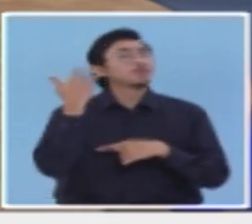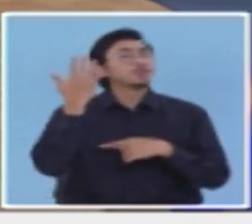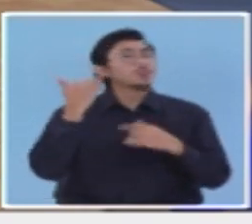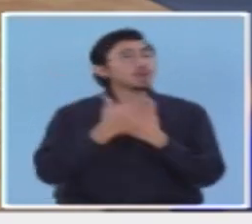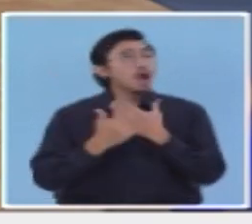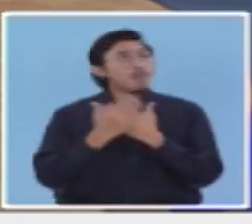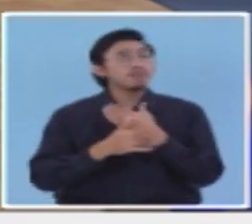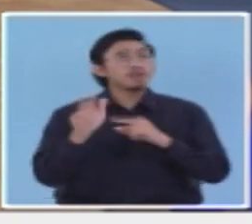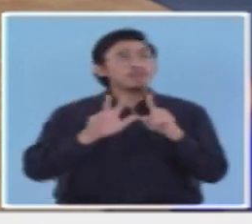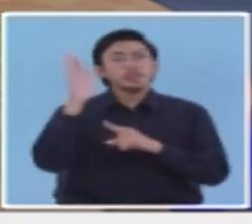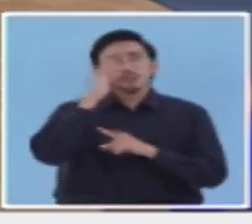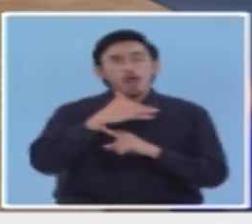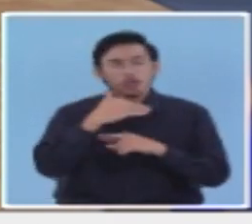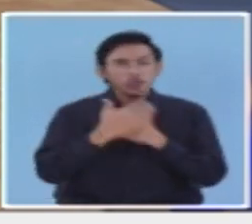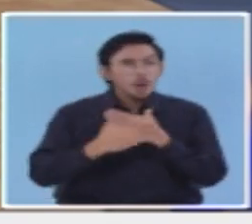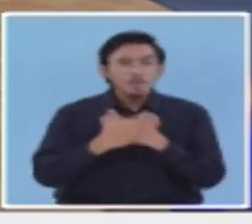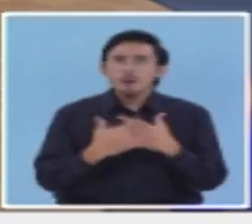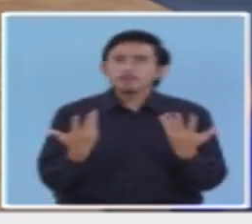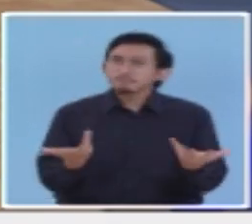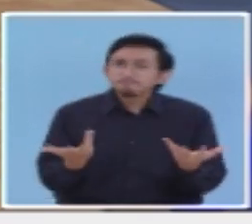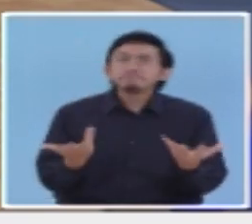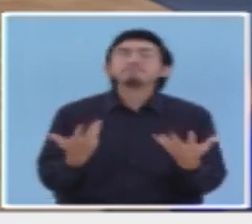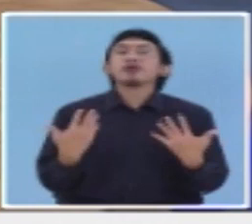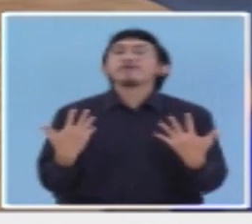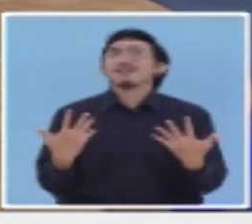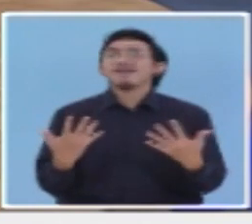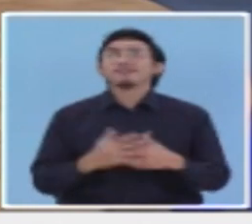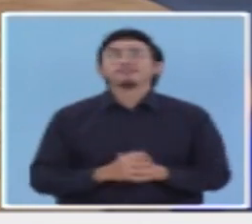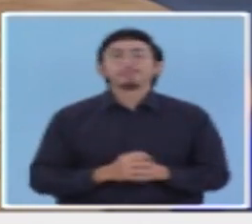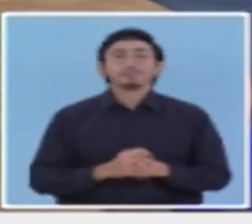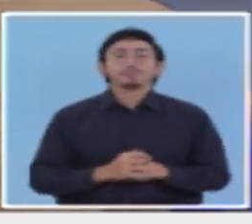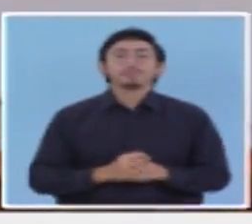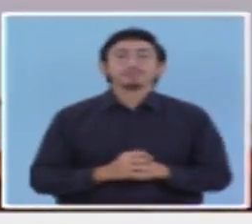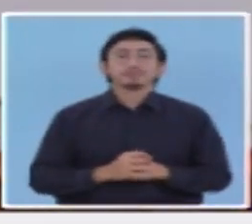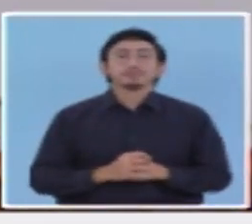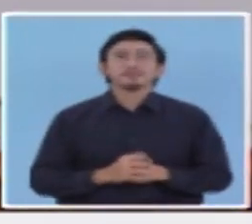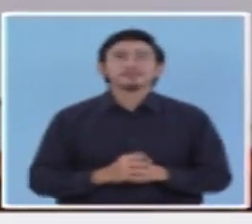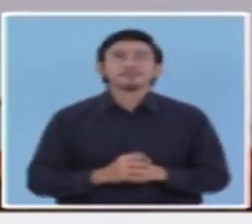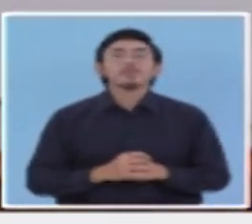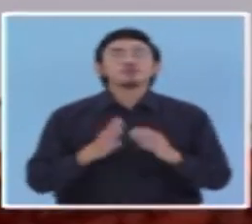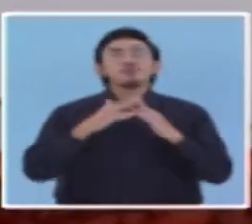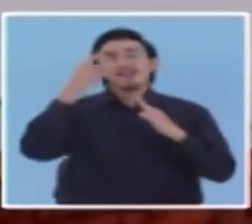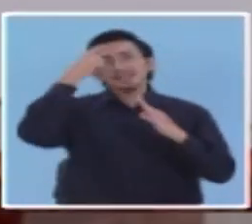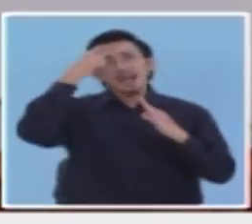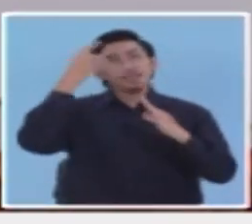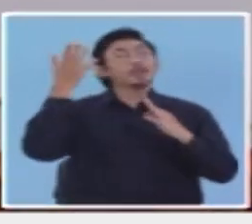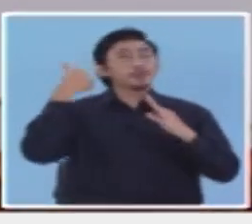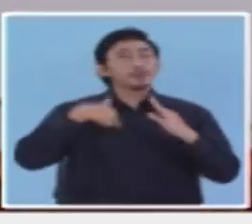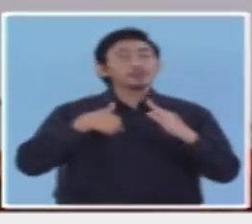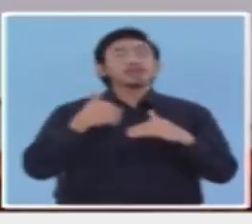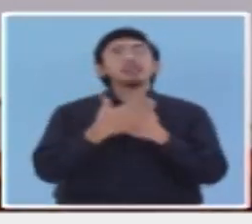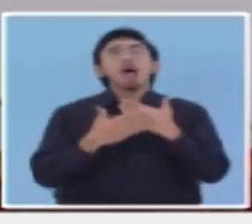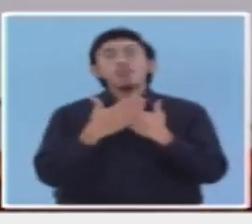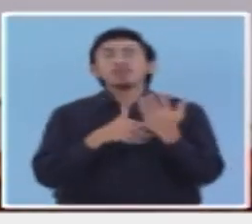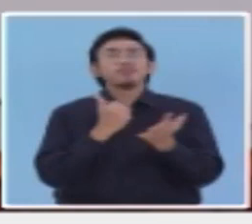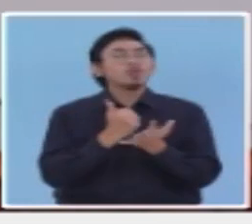sih penanganannya di sana, di rumah sakit? Kalau untuk penanganannya bagus ya, jadi untuk kayak makan itu teratur,